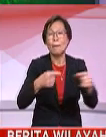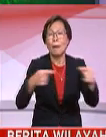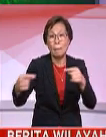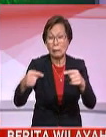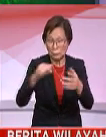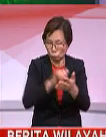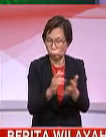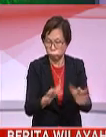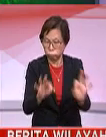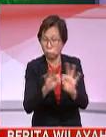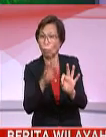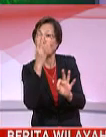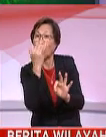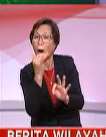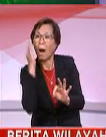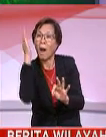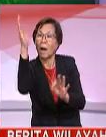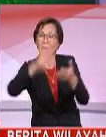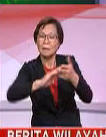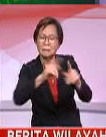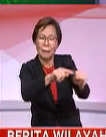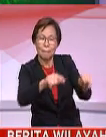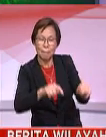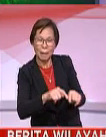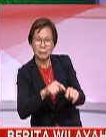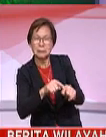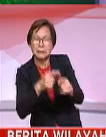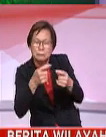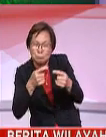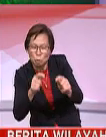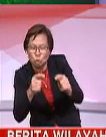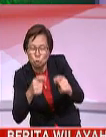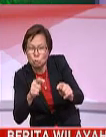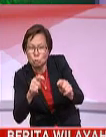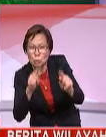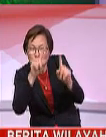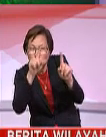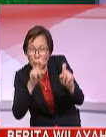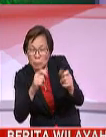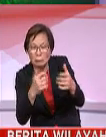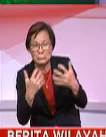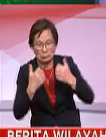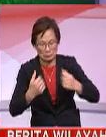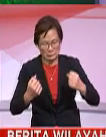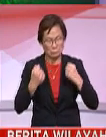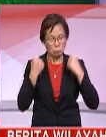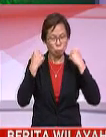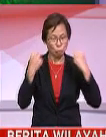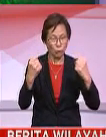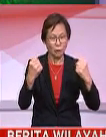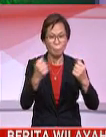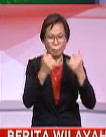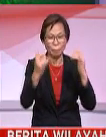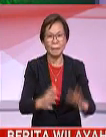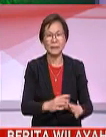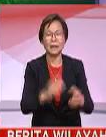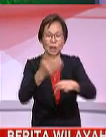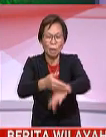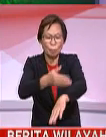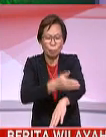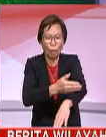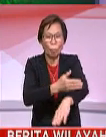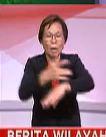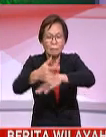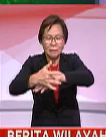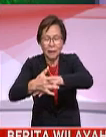amat penting kerana ia bakal menjadi medan menguji tahap kecergasan pemain serta memperbaiki taktikal pasukan